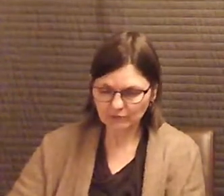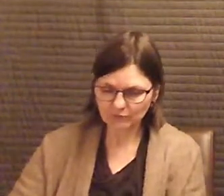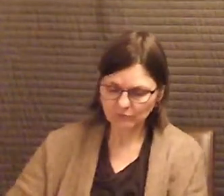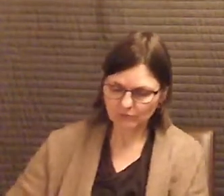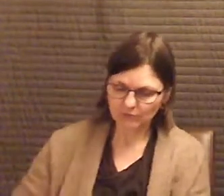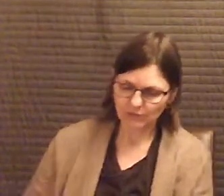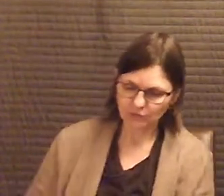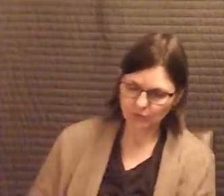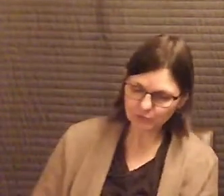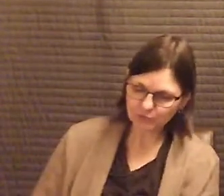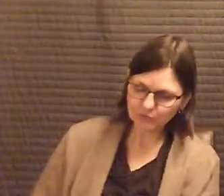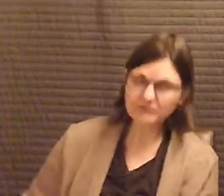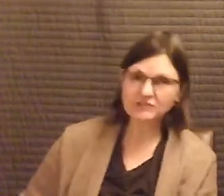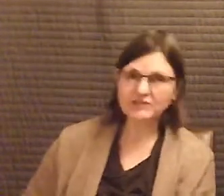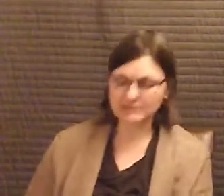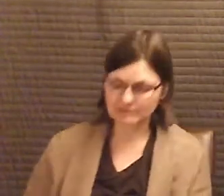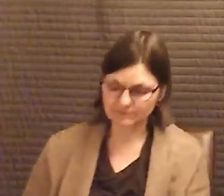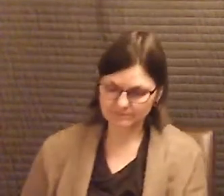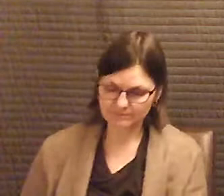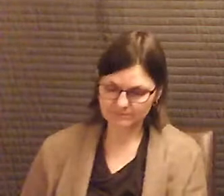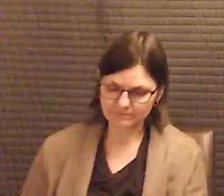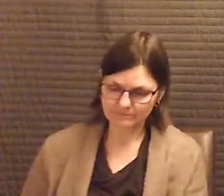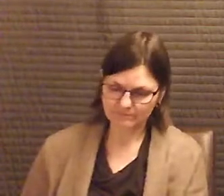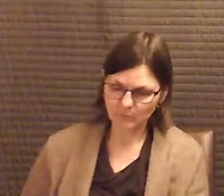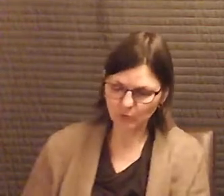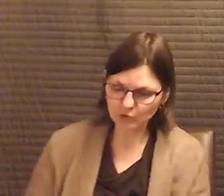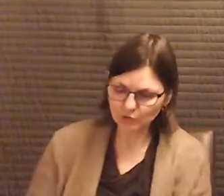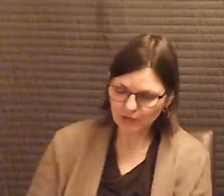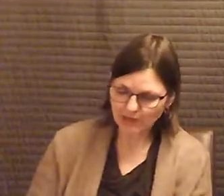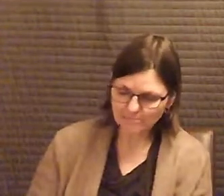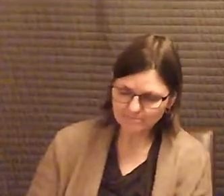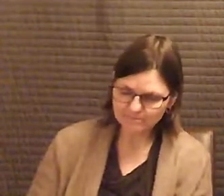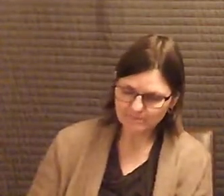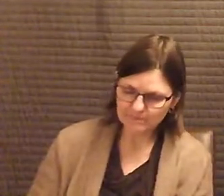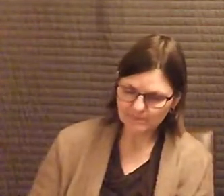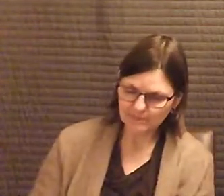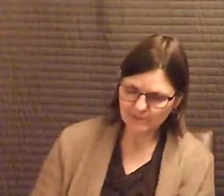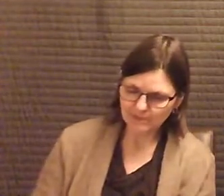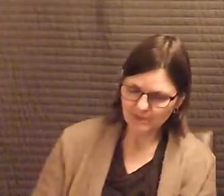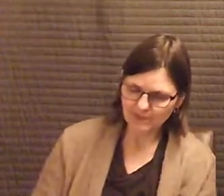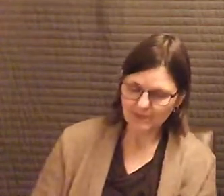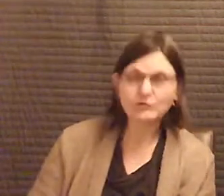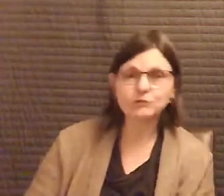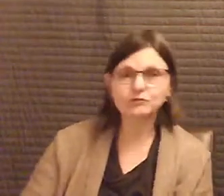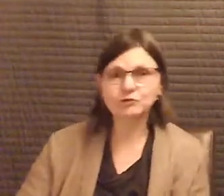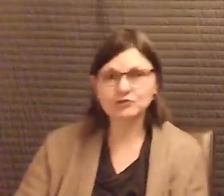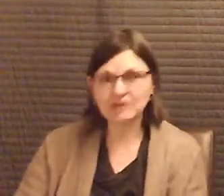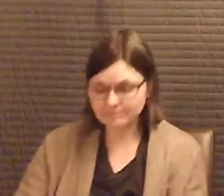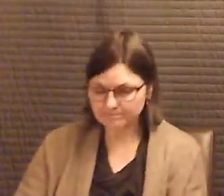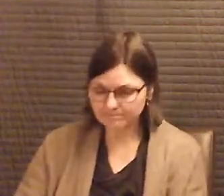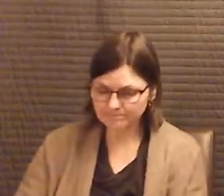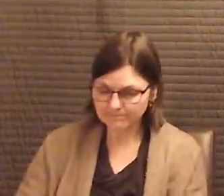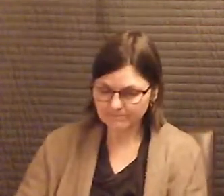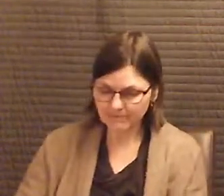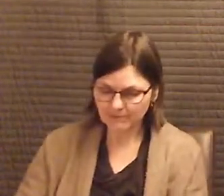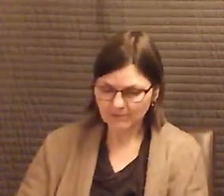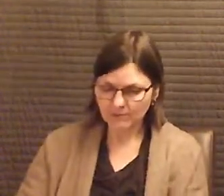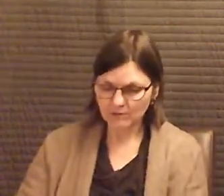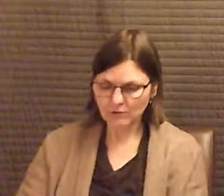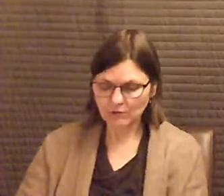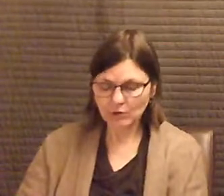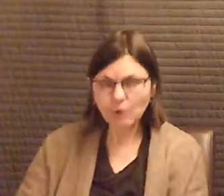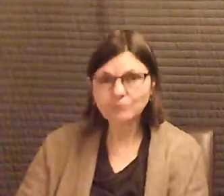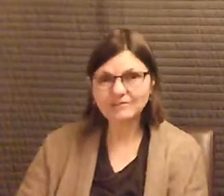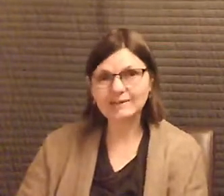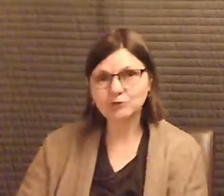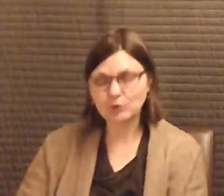roos is mijn ding het een afstand vist in te huren horen jullie dat jullie hebben doen zo zullen ze inwoners 4 is libië de loggia